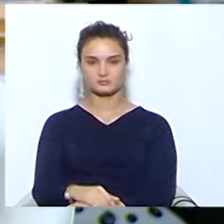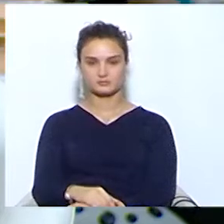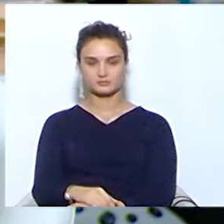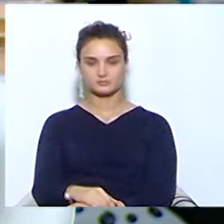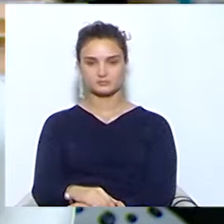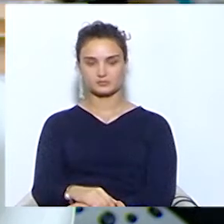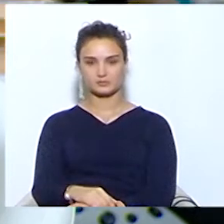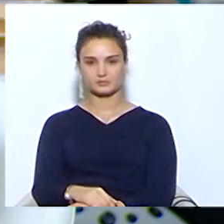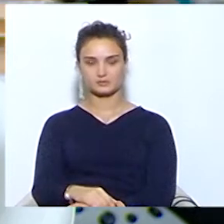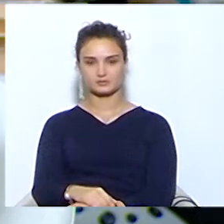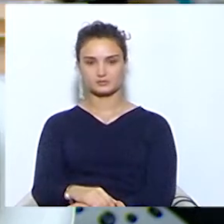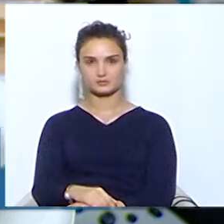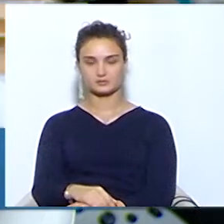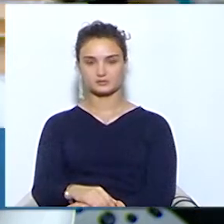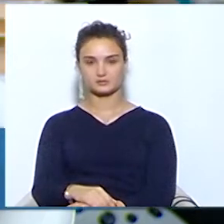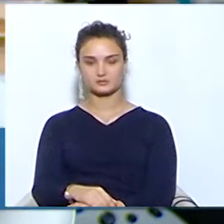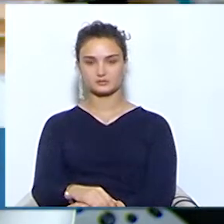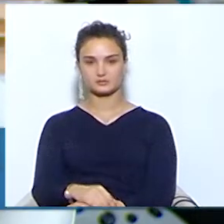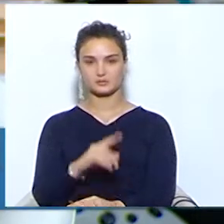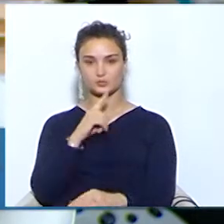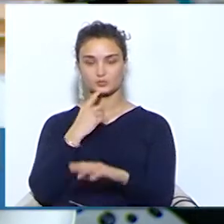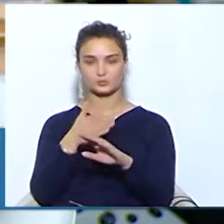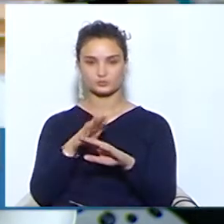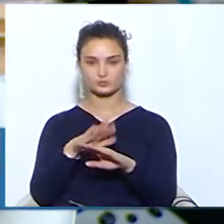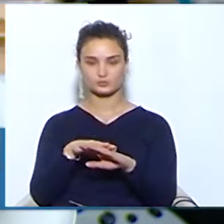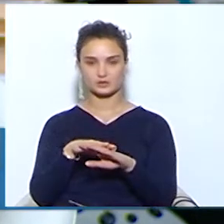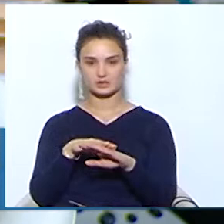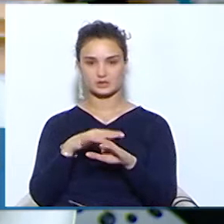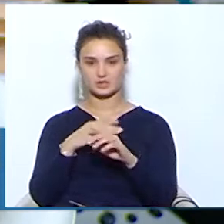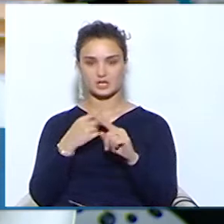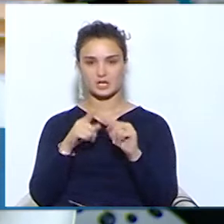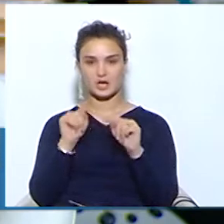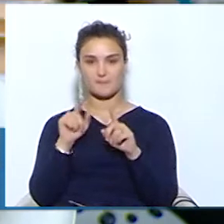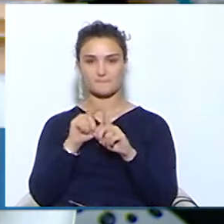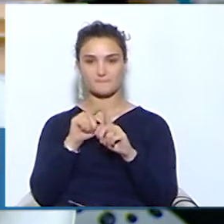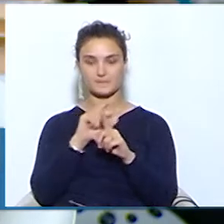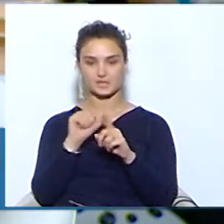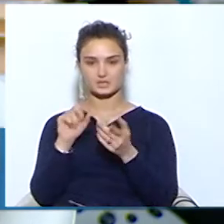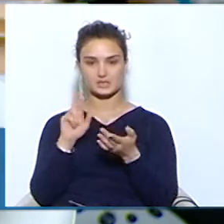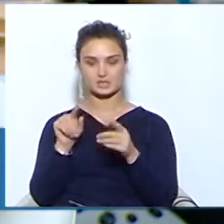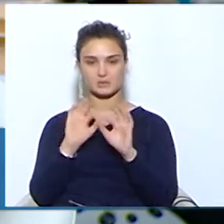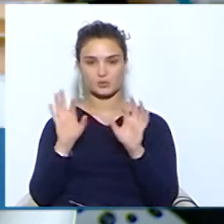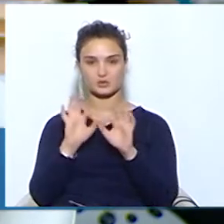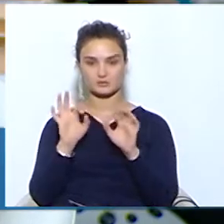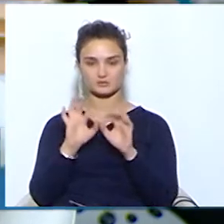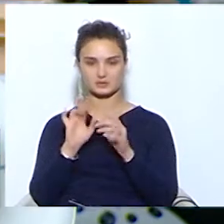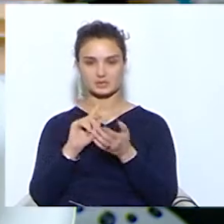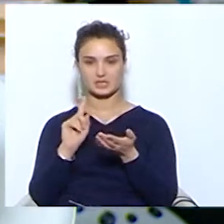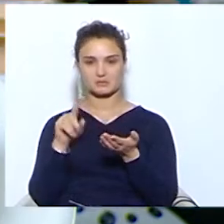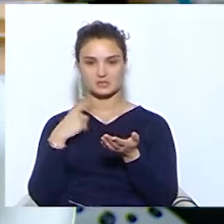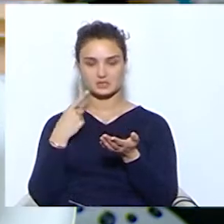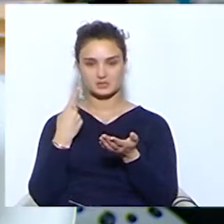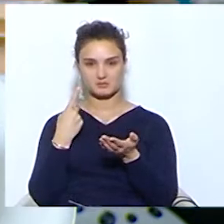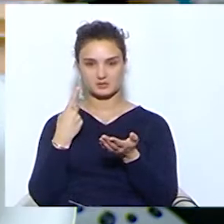საკმაოდ ასე ვთქვათ, რთულია ერთ მნიშვნელოვნად ამ ფრაზაზე და ამ გამონათქვამზე რაიმე